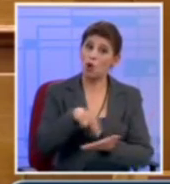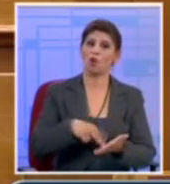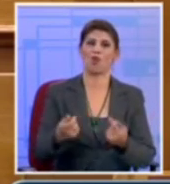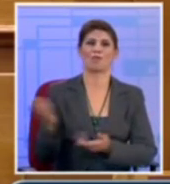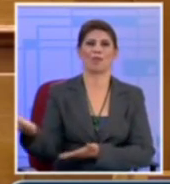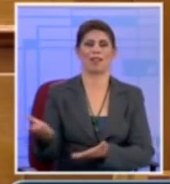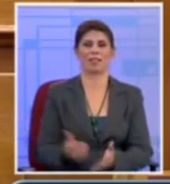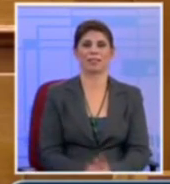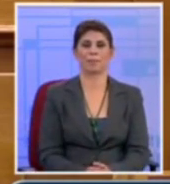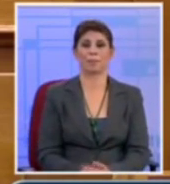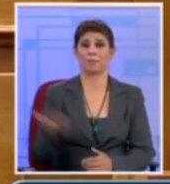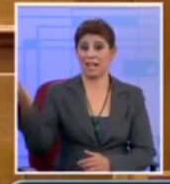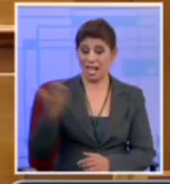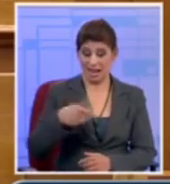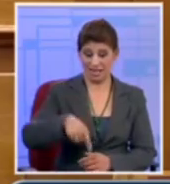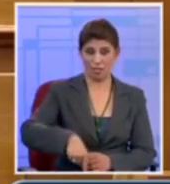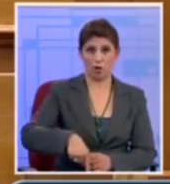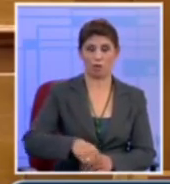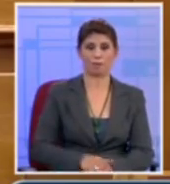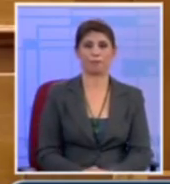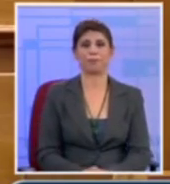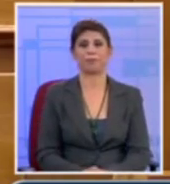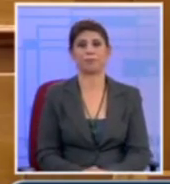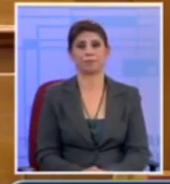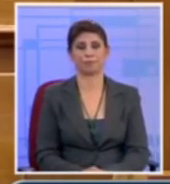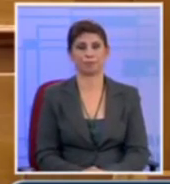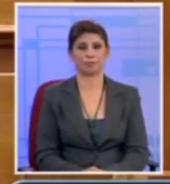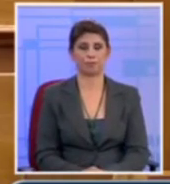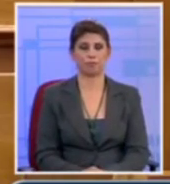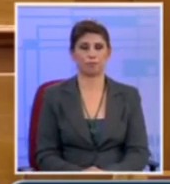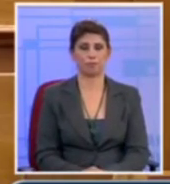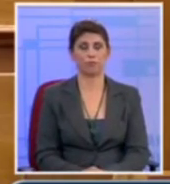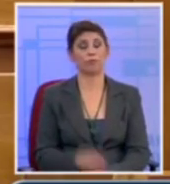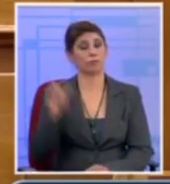επιτελείτε. Έρχεστε δε εδώ ως εκγενετής,